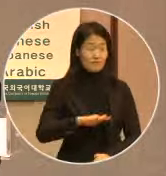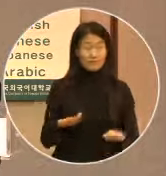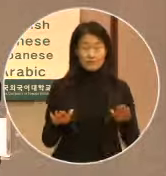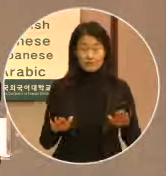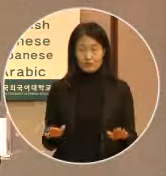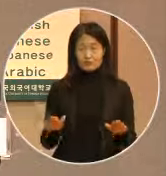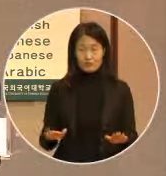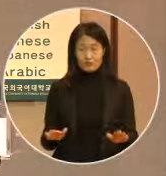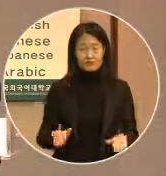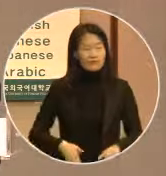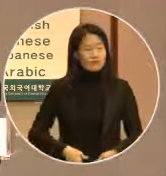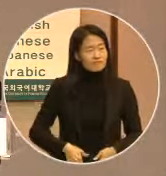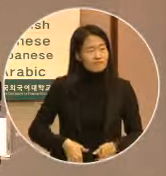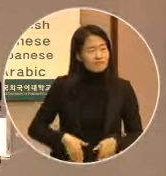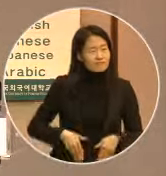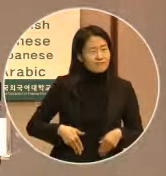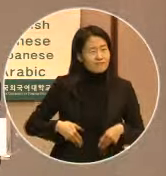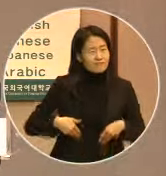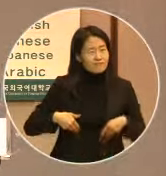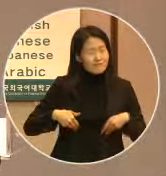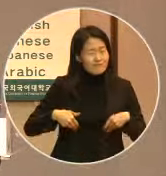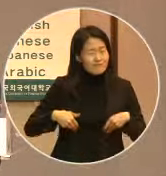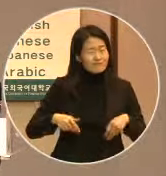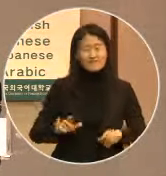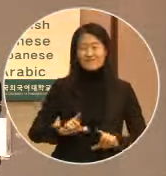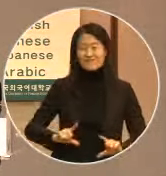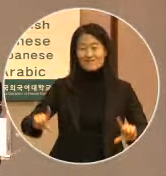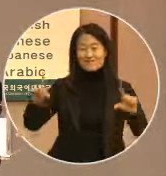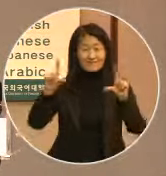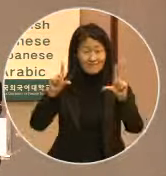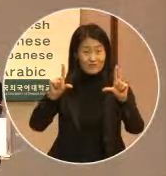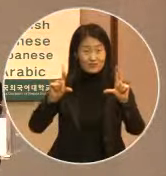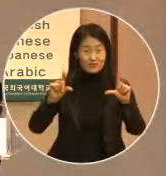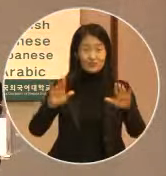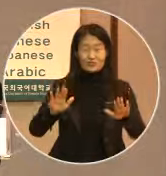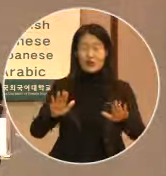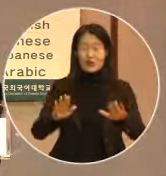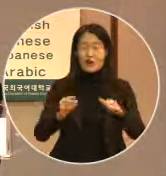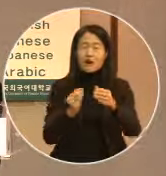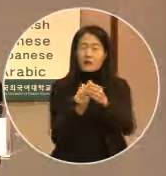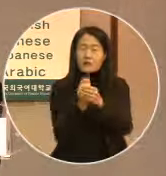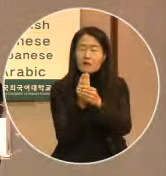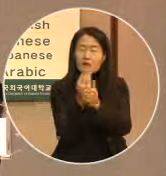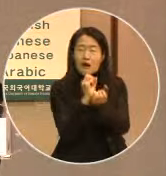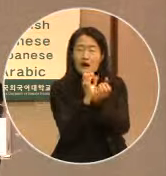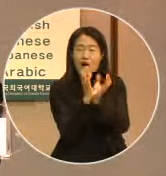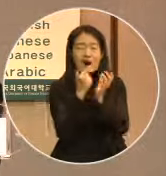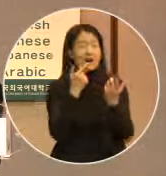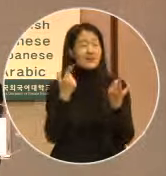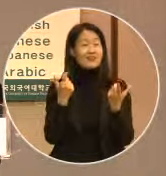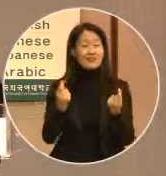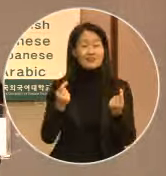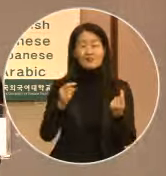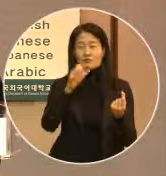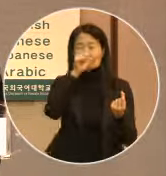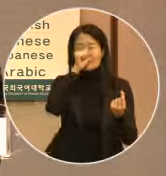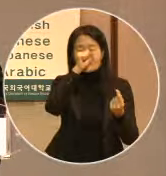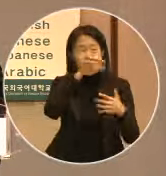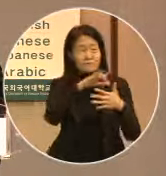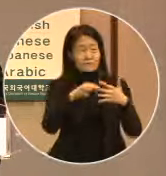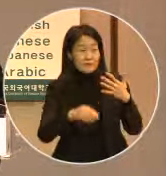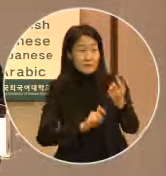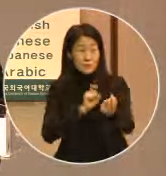오늘 따스한 봄 날씨에 만물이 소생하는 듯한 좋은